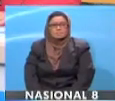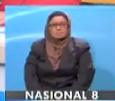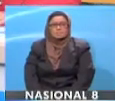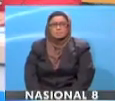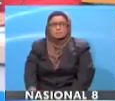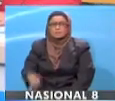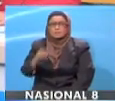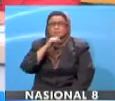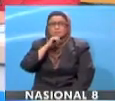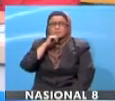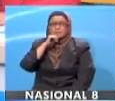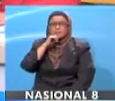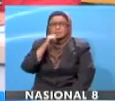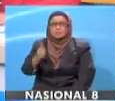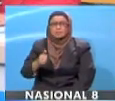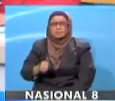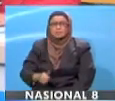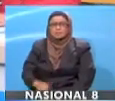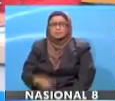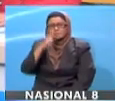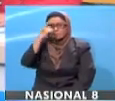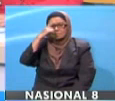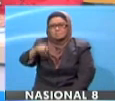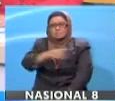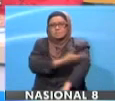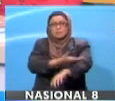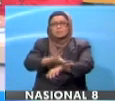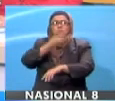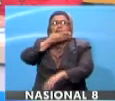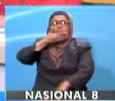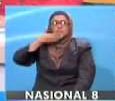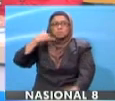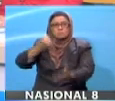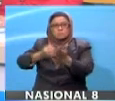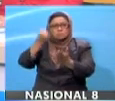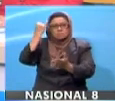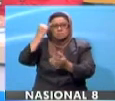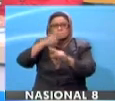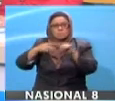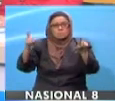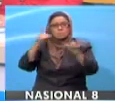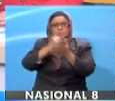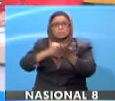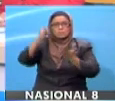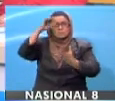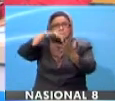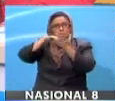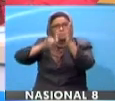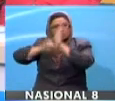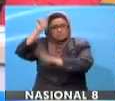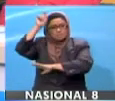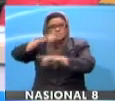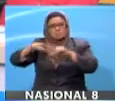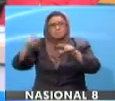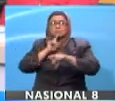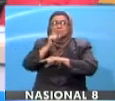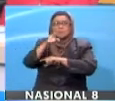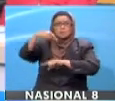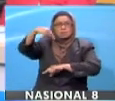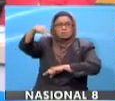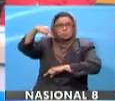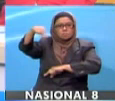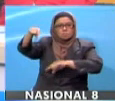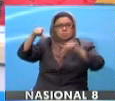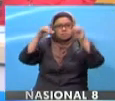Bukan sekadar medan menara penghasilan generasi muda berilmu, institusi pengajian tinggi juga mampu menghasilkan pendidikan berkualiti